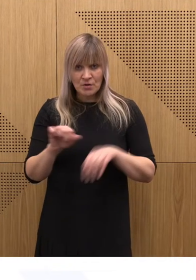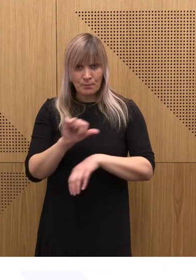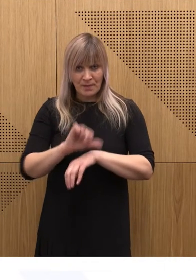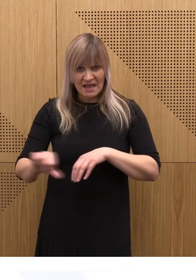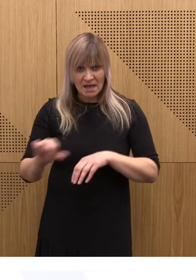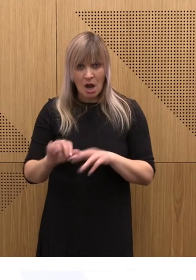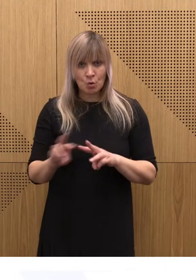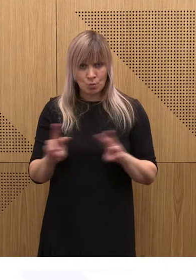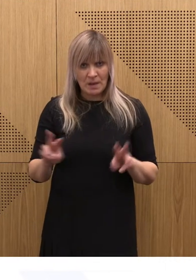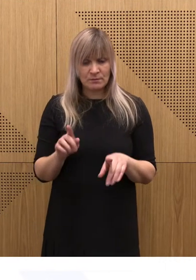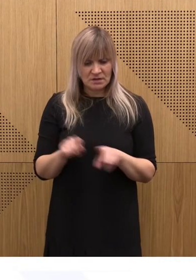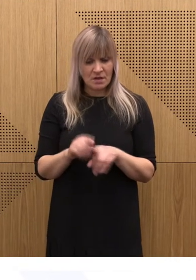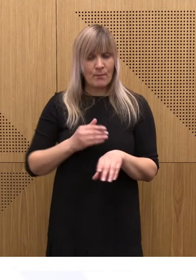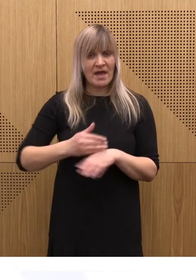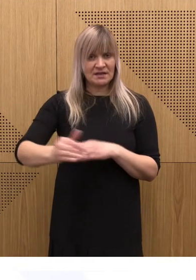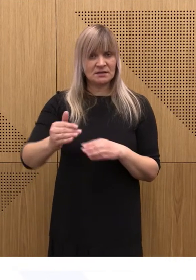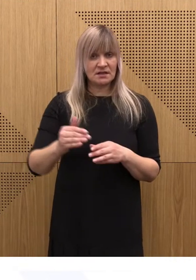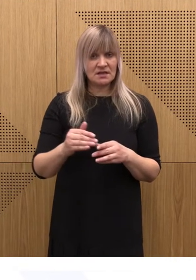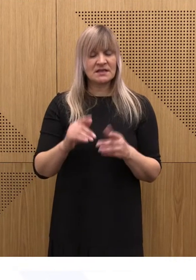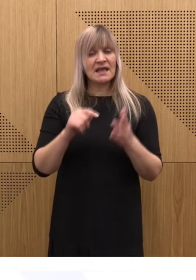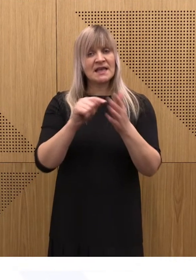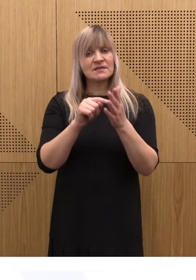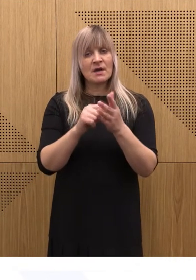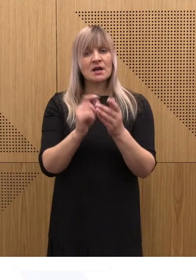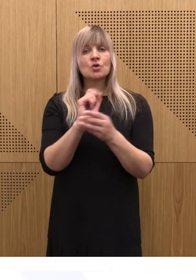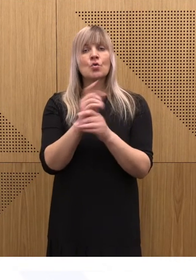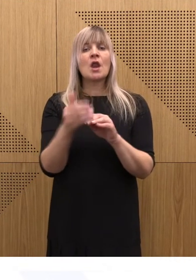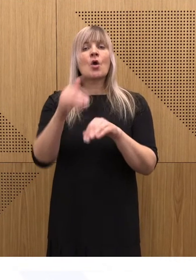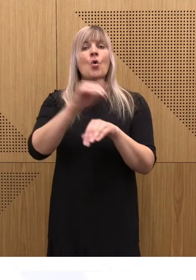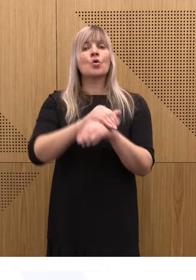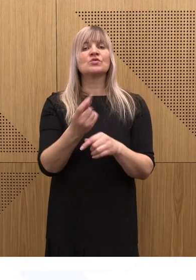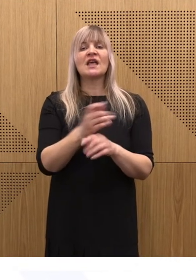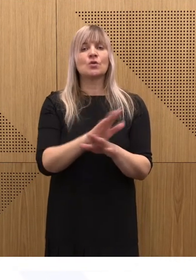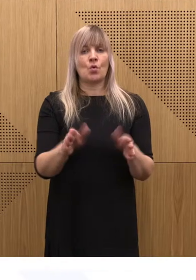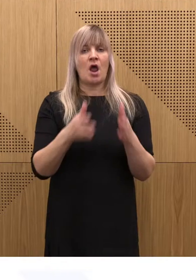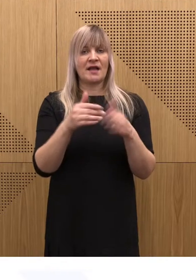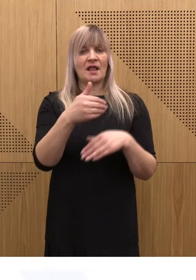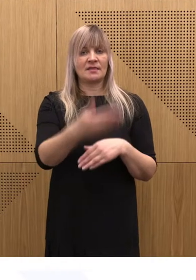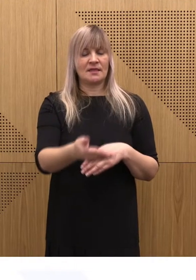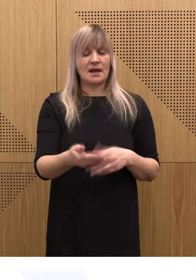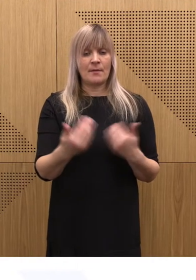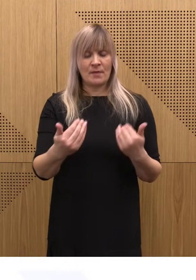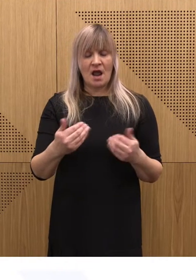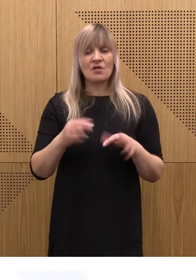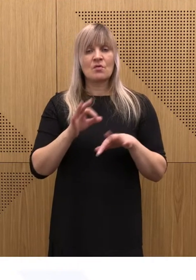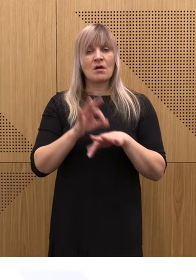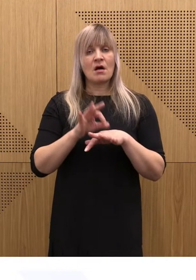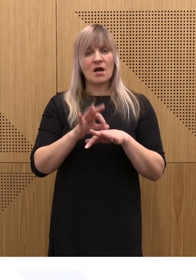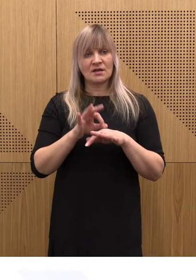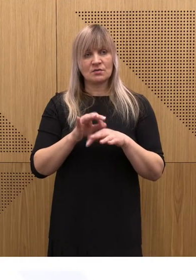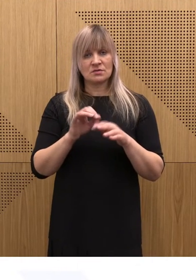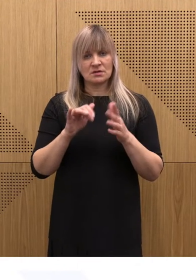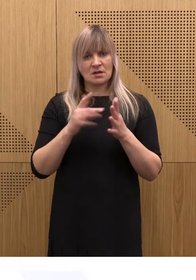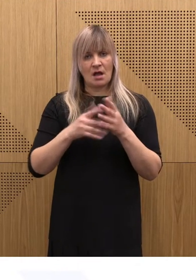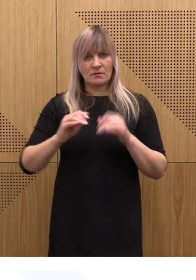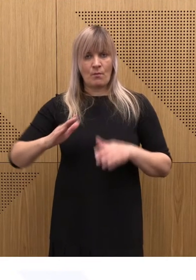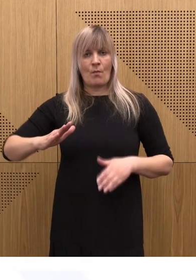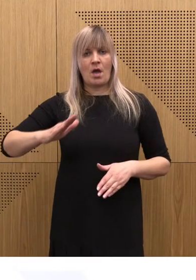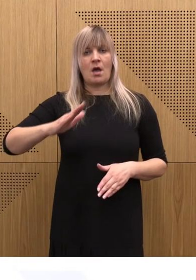piirangud ja meetmed, et see ülekoormus ei saabuks. Hetkel me oleme jätkuvalt tõusufaasis, see on probleem, seda keegi